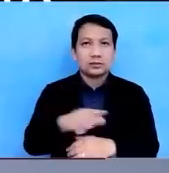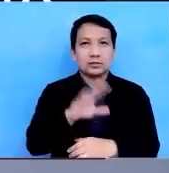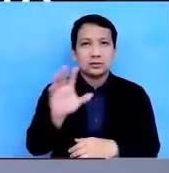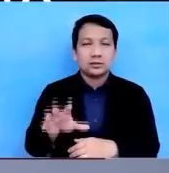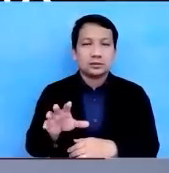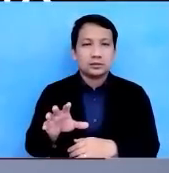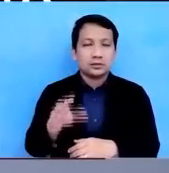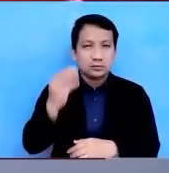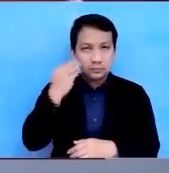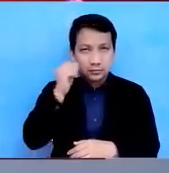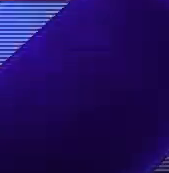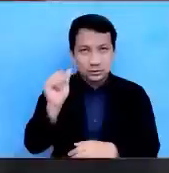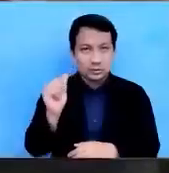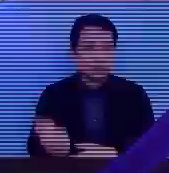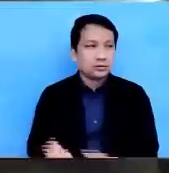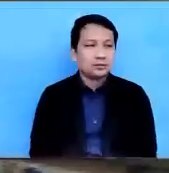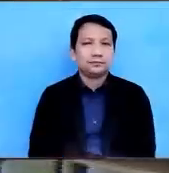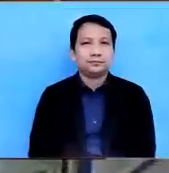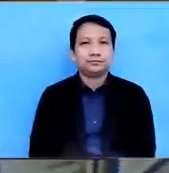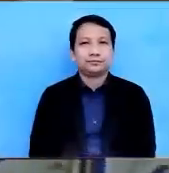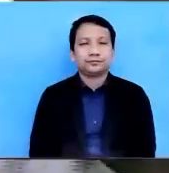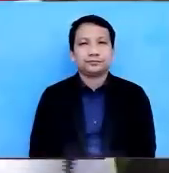si Marlene Alcaide.